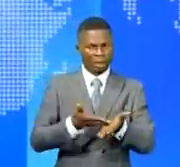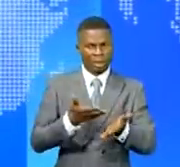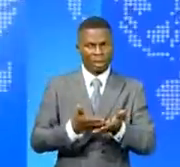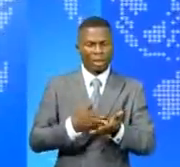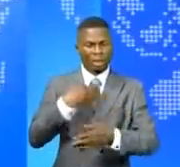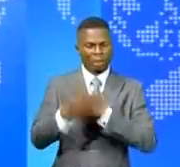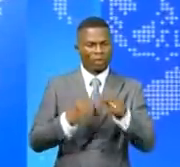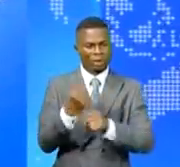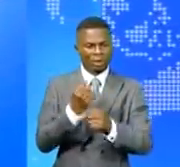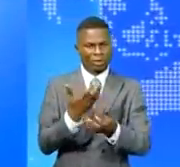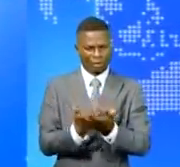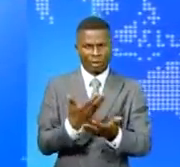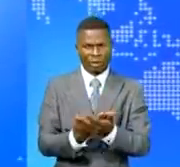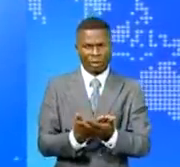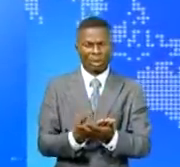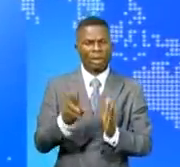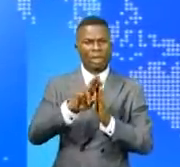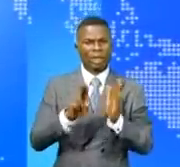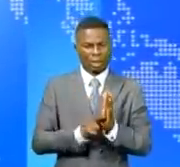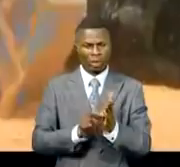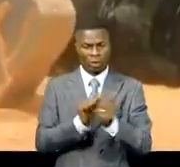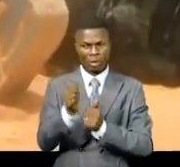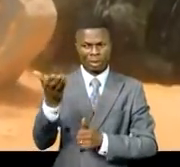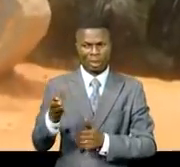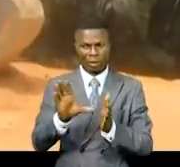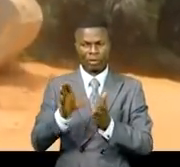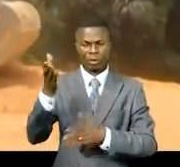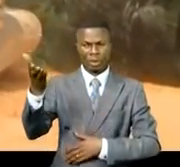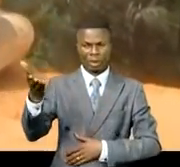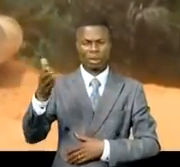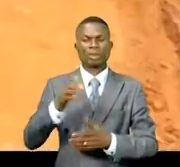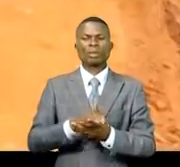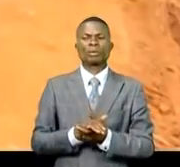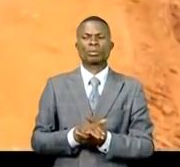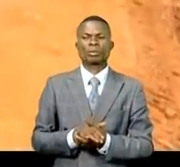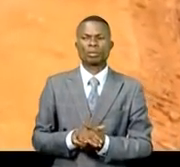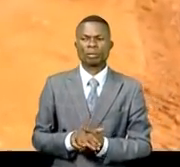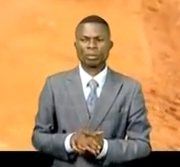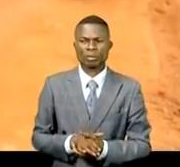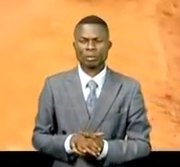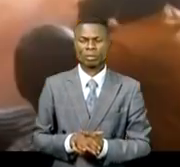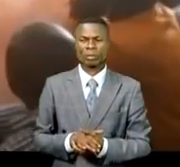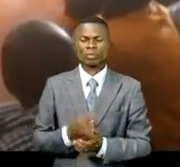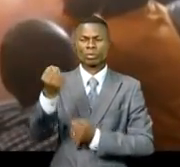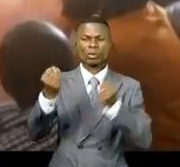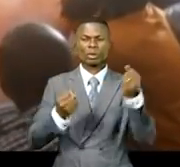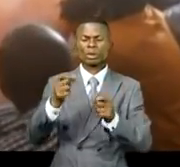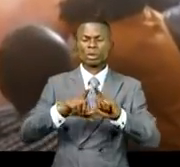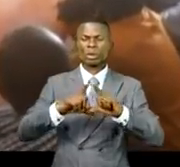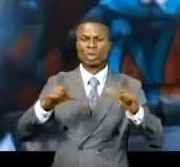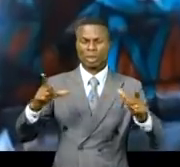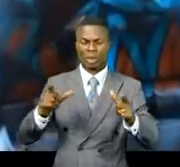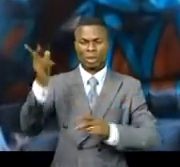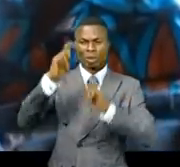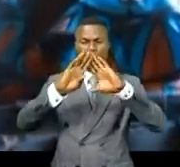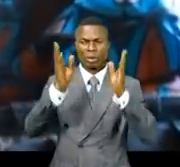de bien vouloir respecter les règles d'art. Regardez. Les transporteurs, la notabilité et la population